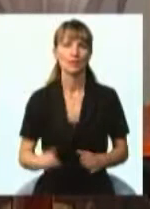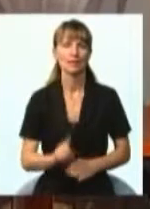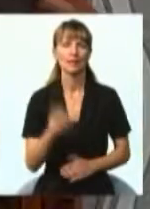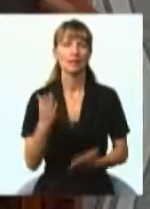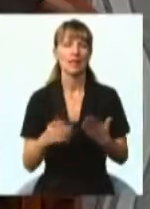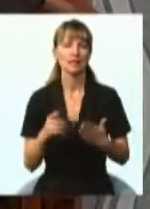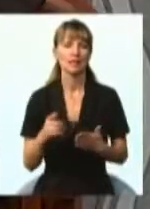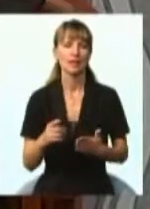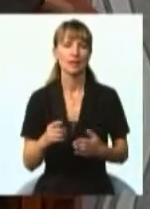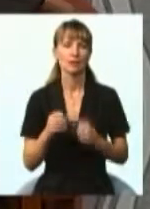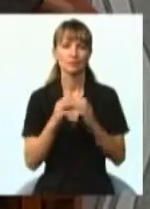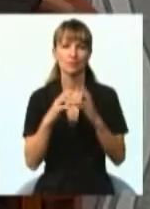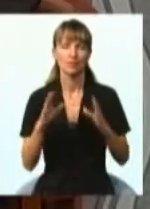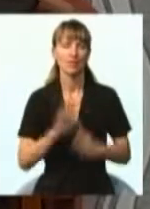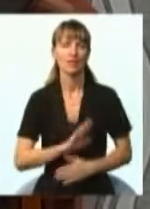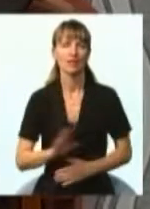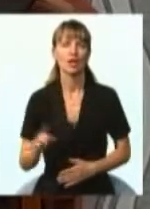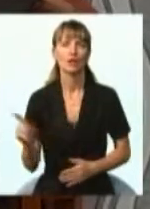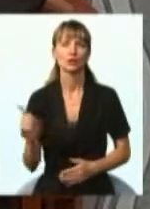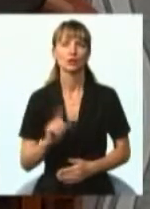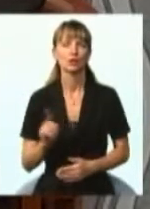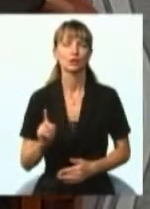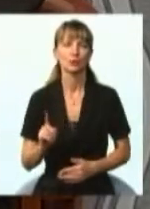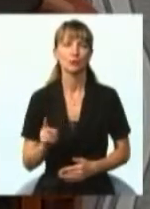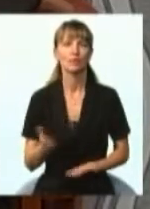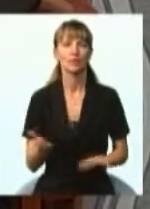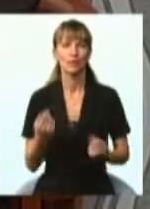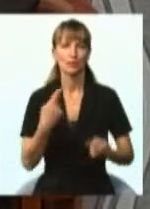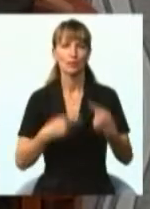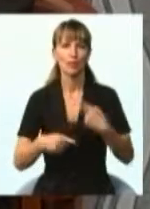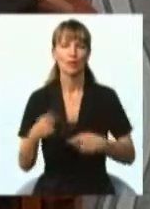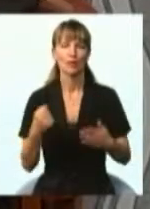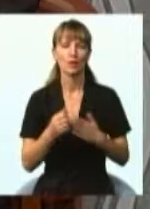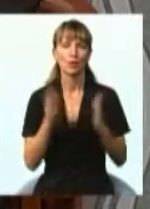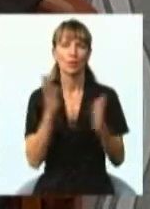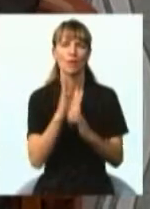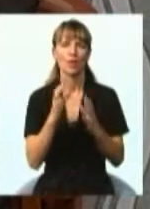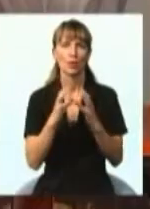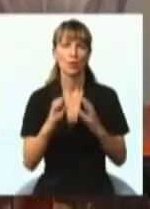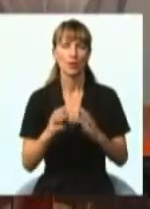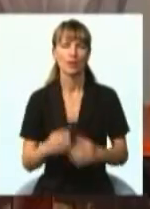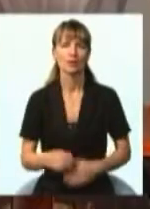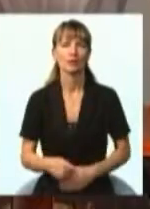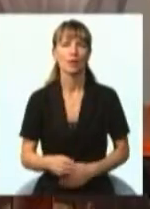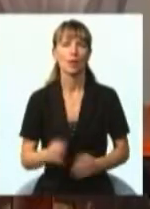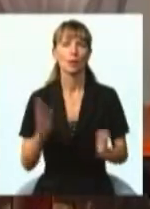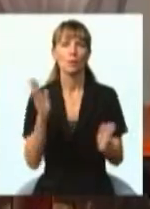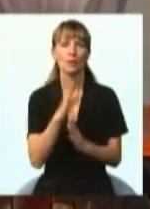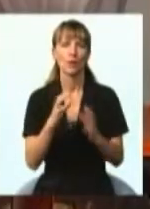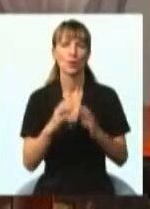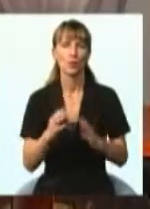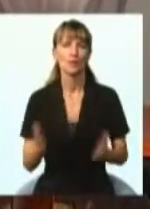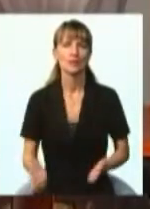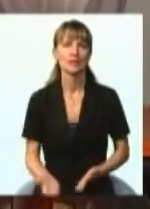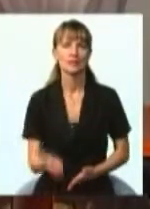надути не гелієм. А що ж, давай повернемось до повітряної кулі. Давай. Ну, що повітряна це? Куля